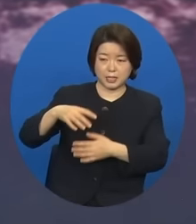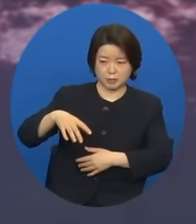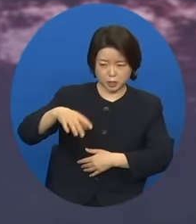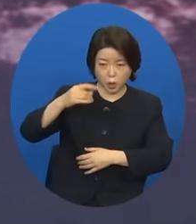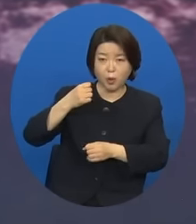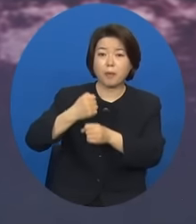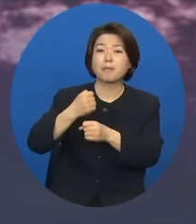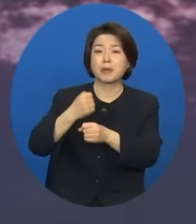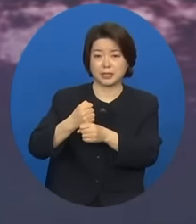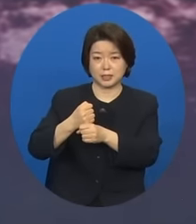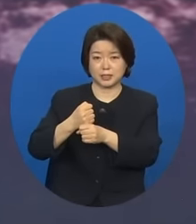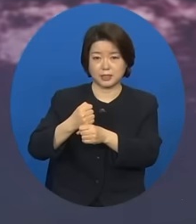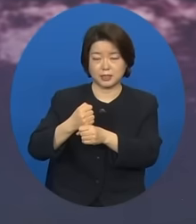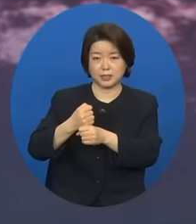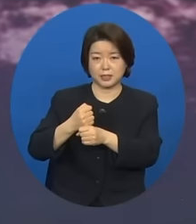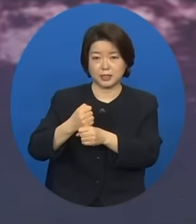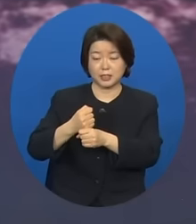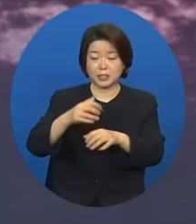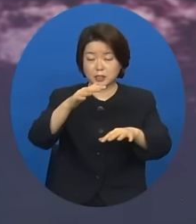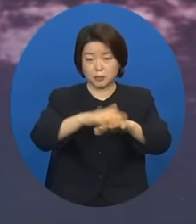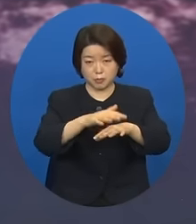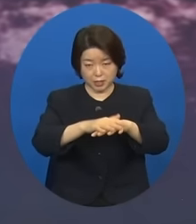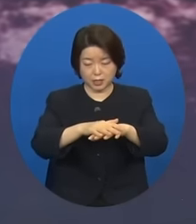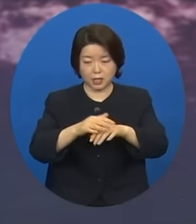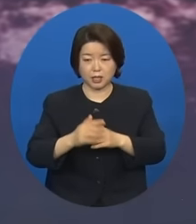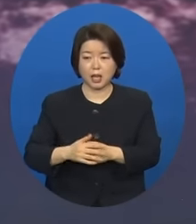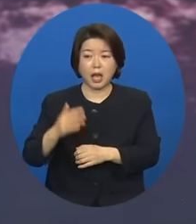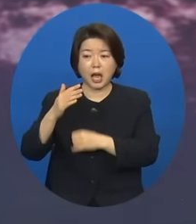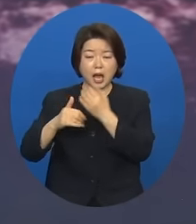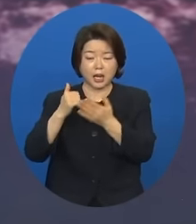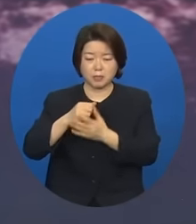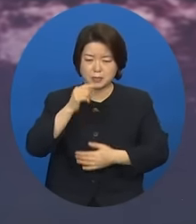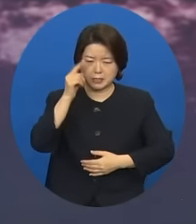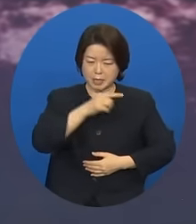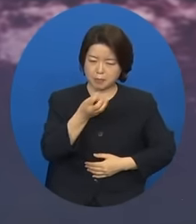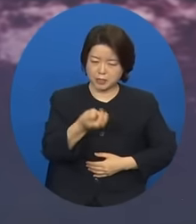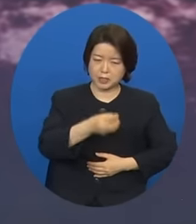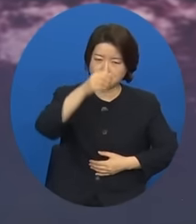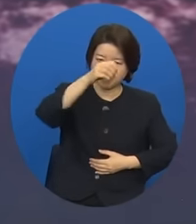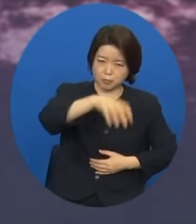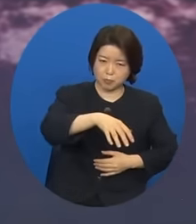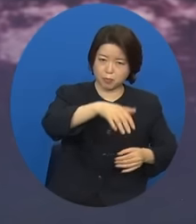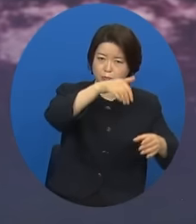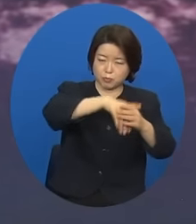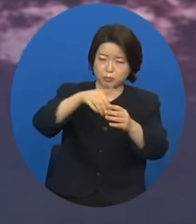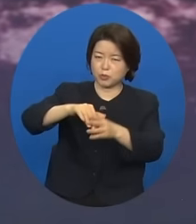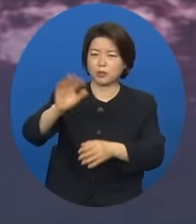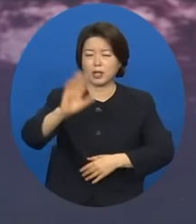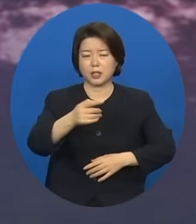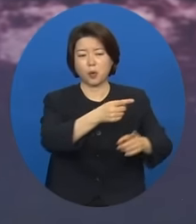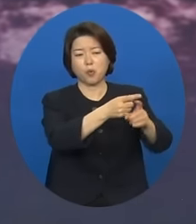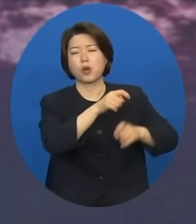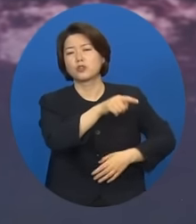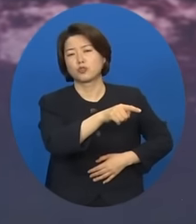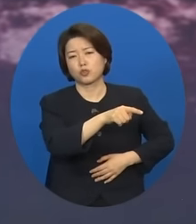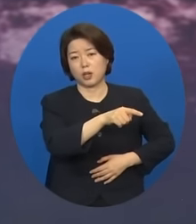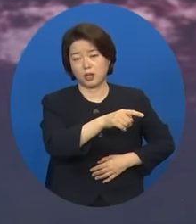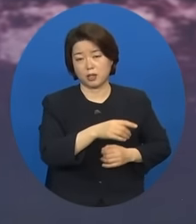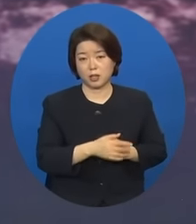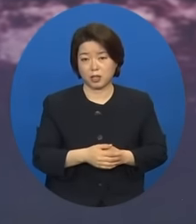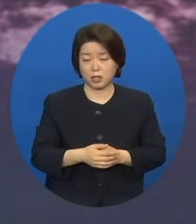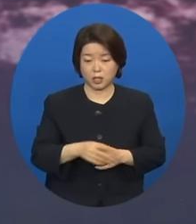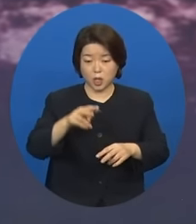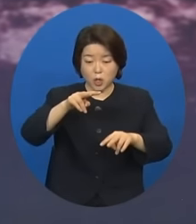밭에 그분은 가라지를 심지 않으셨어요 원수가 그리 했다는 것입니다 그 의무를 메운